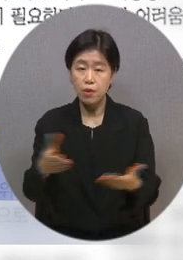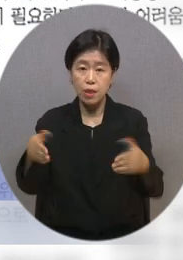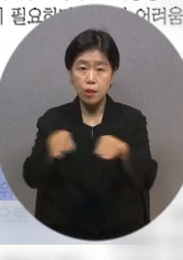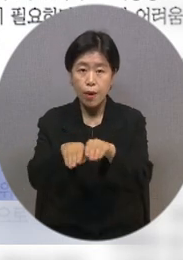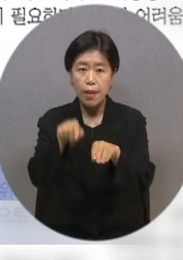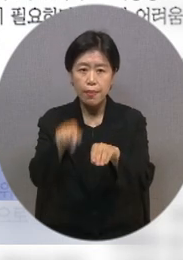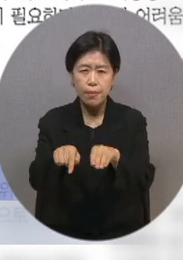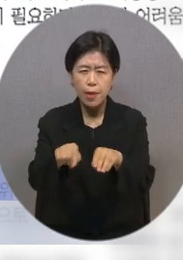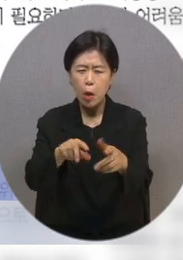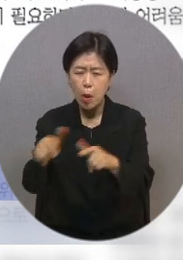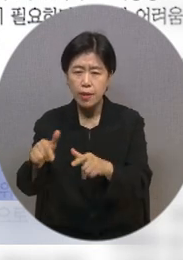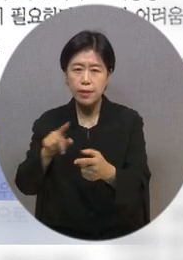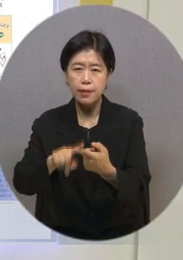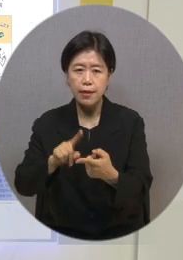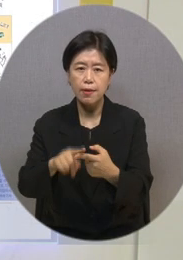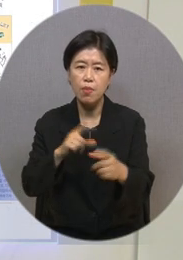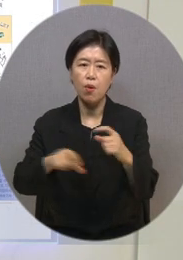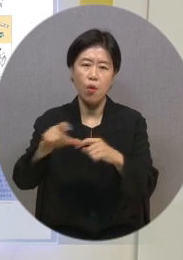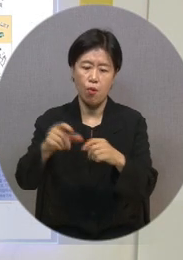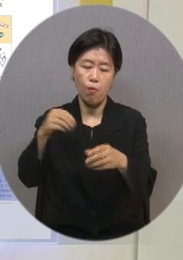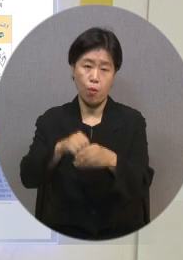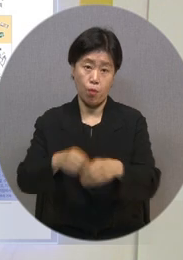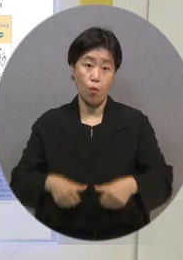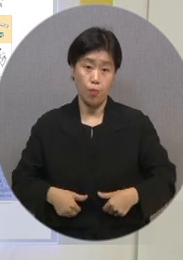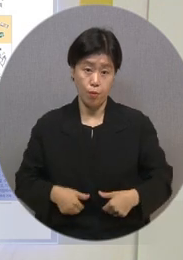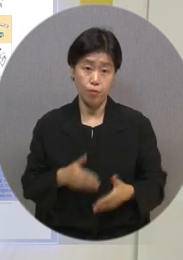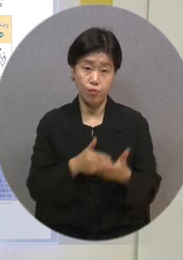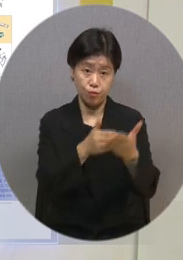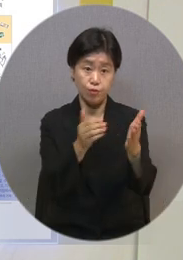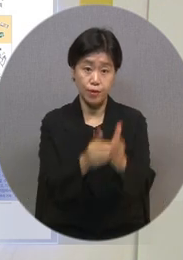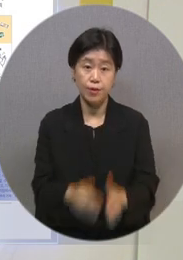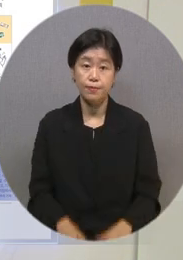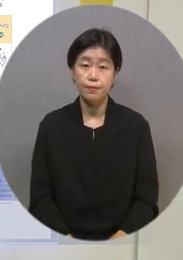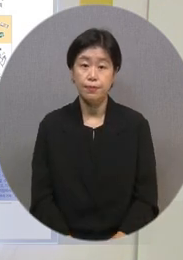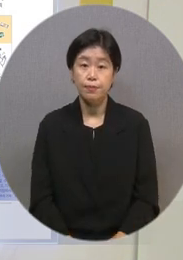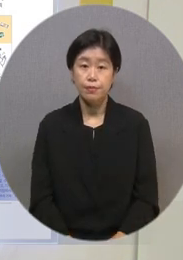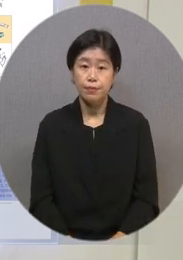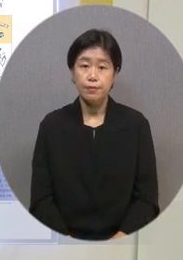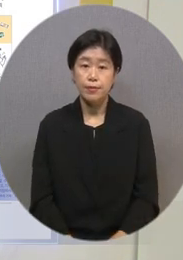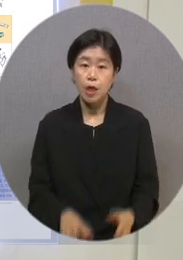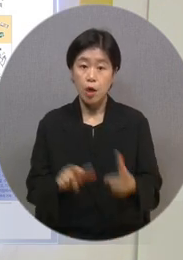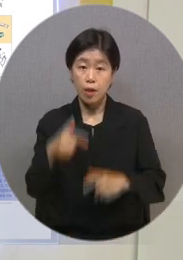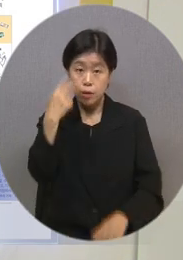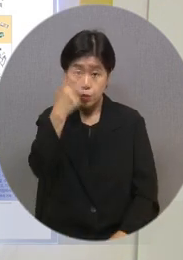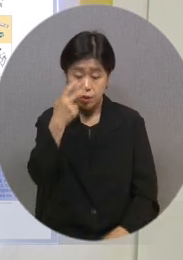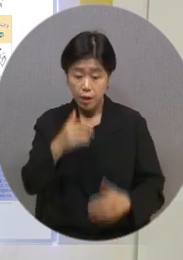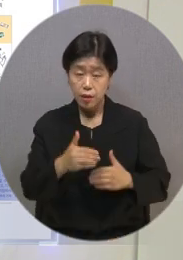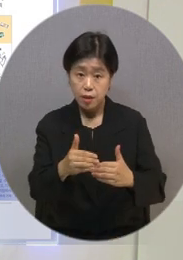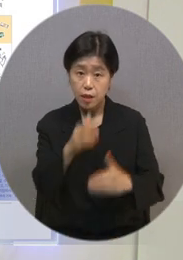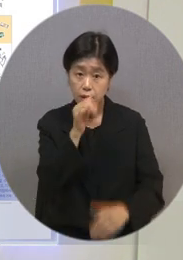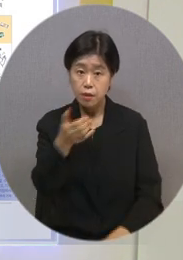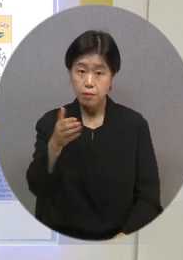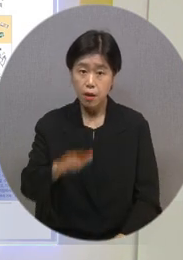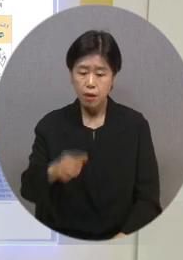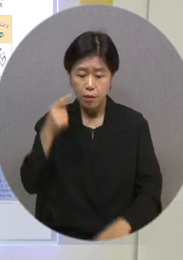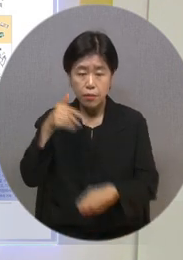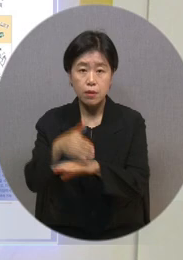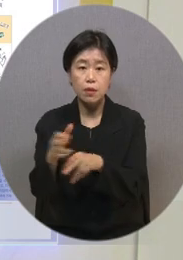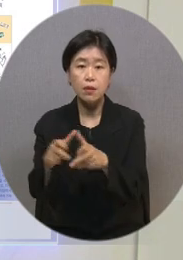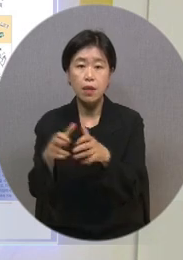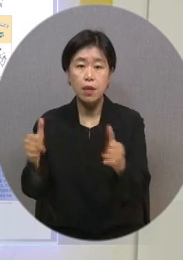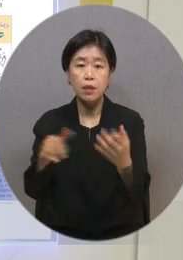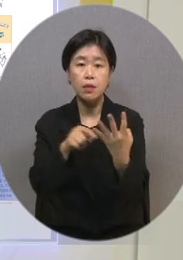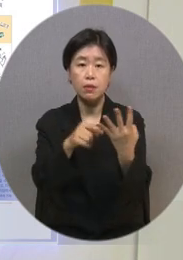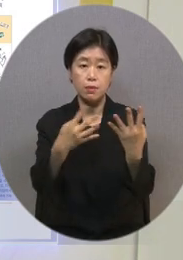된 것입니다 복지 사각 지대를 발굴하기 위한 조사가 진행되고 있지만이 발달 장애의